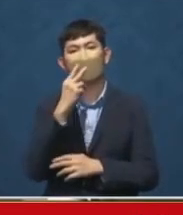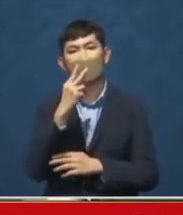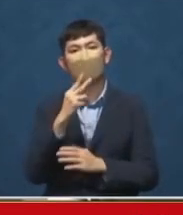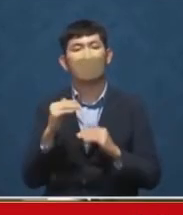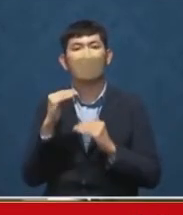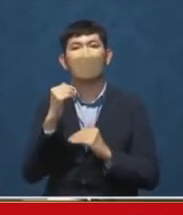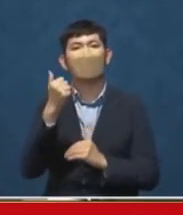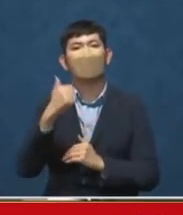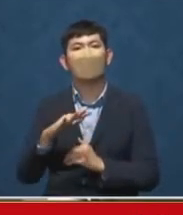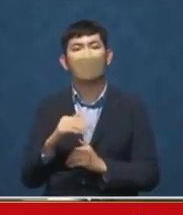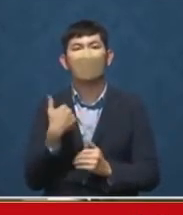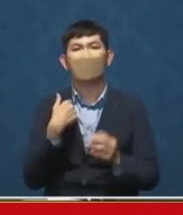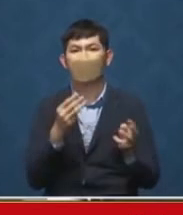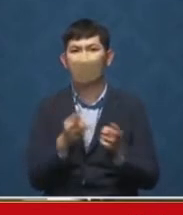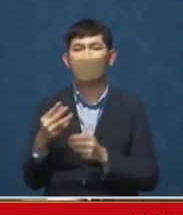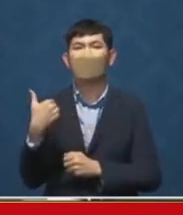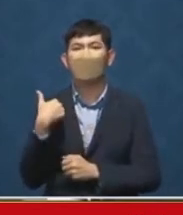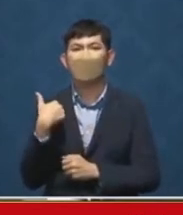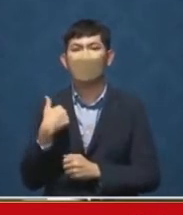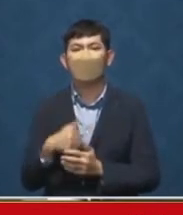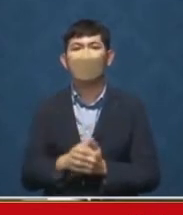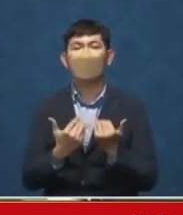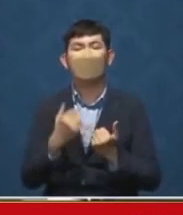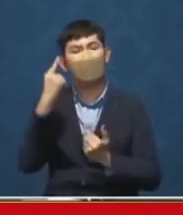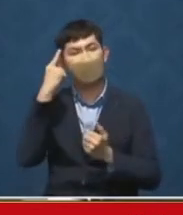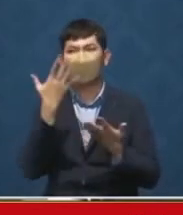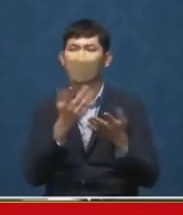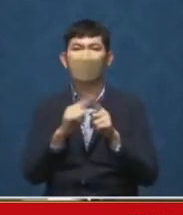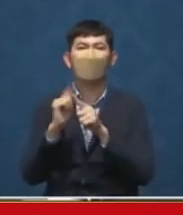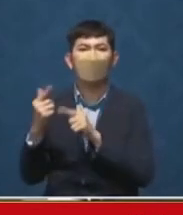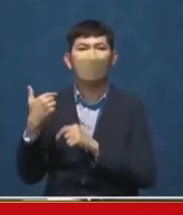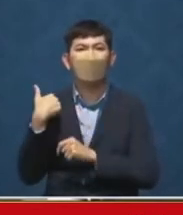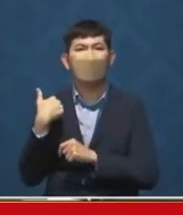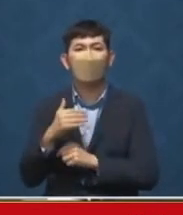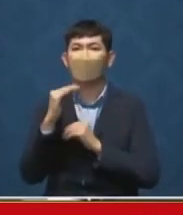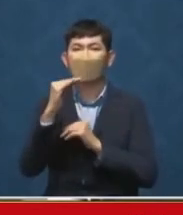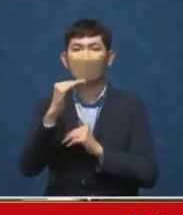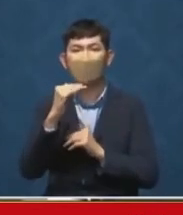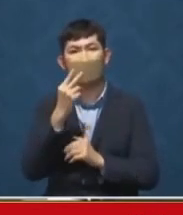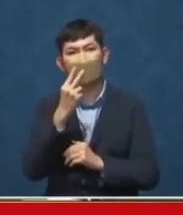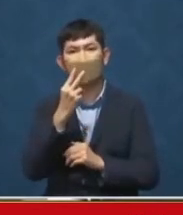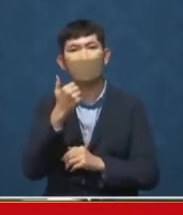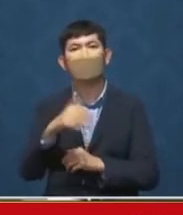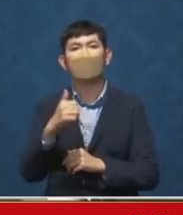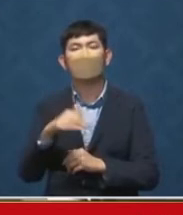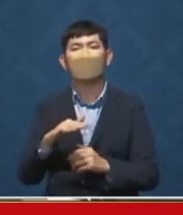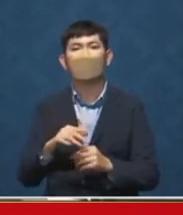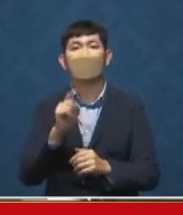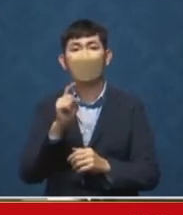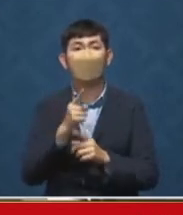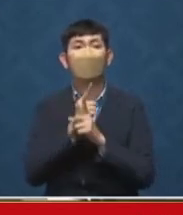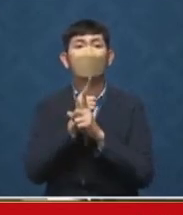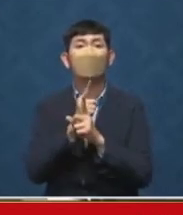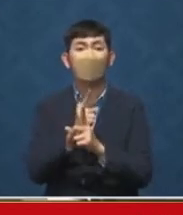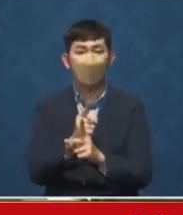ได้มันมีหลายช่องทางทั้งทวิตเตอร์โอ้เยอะแยะเลยท่านจะไปกำหนดอย่างนั้นมันไม่ได้